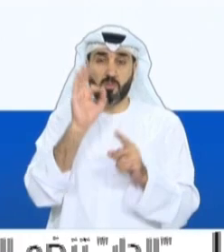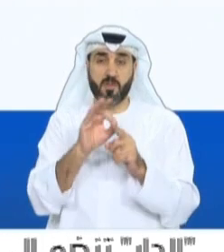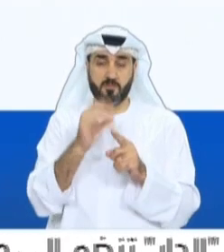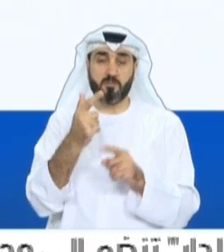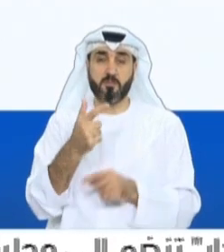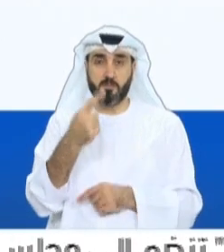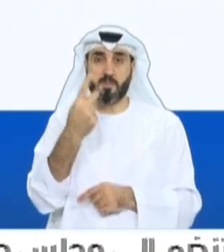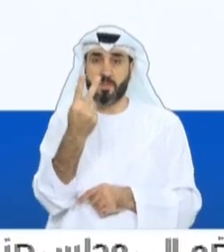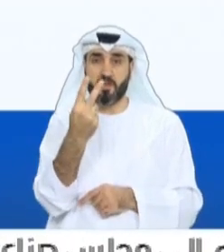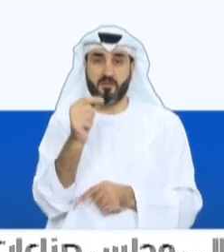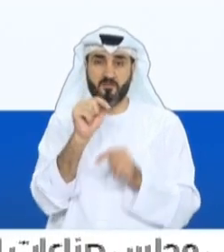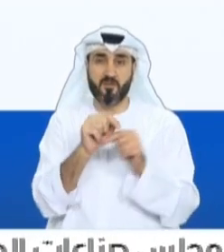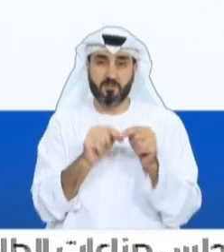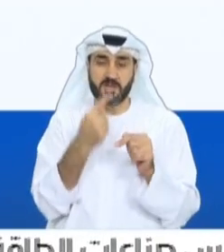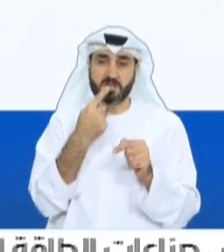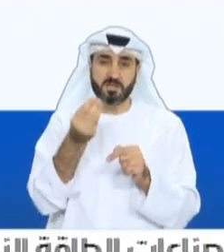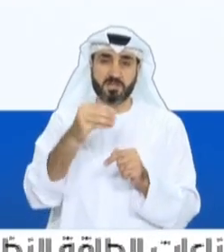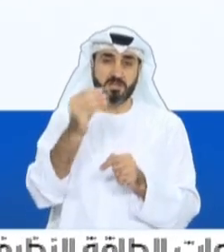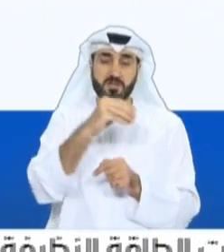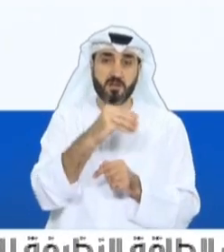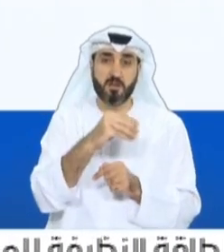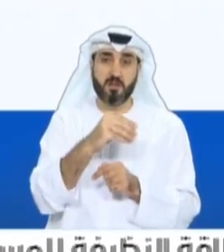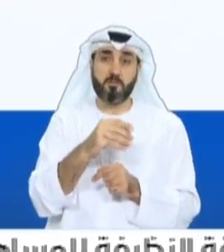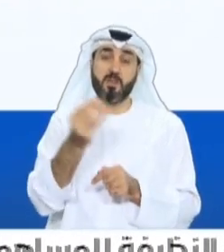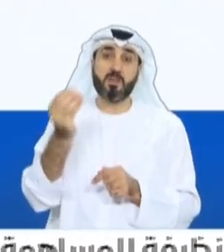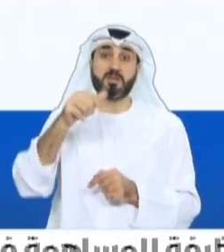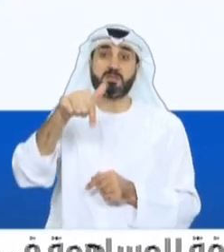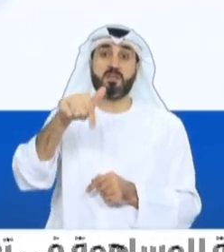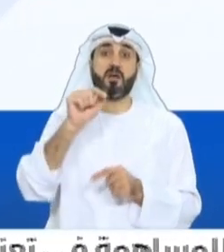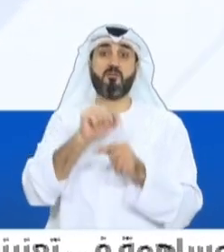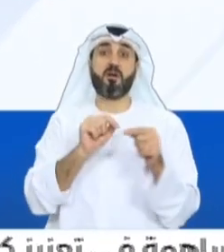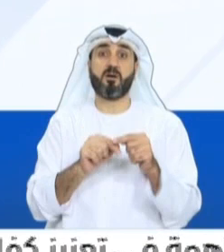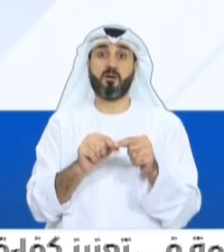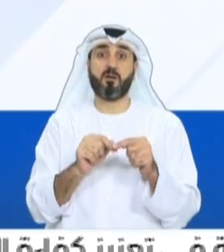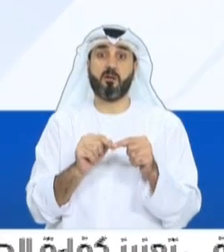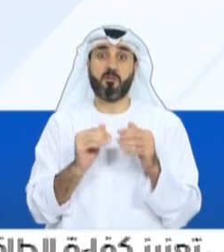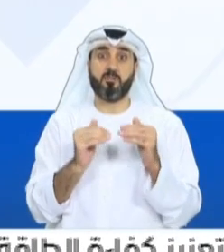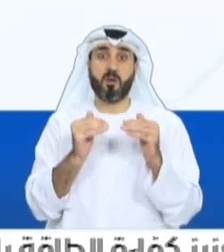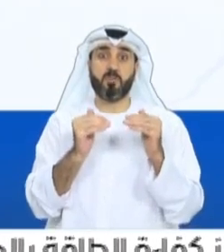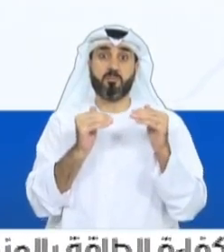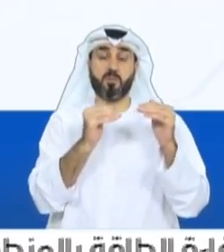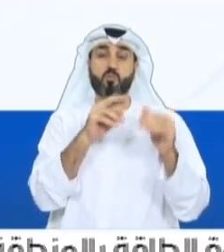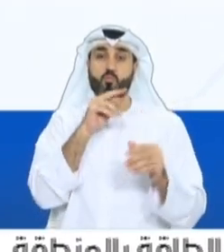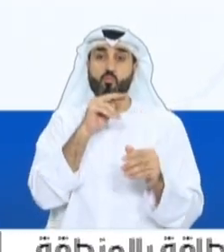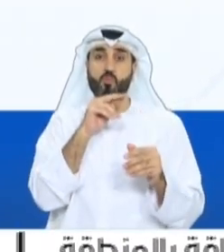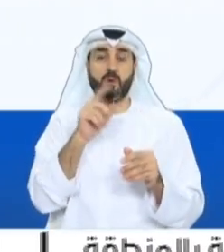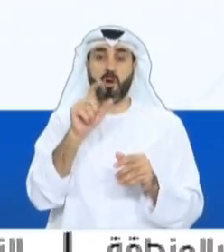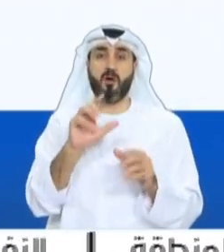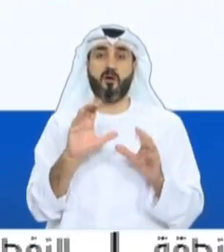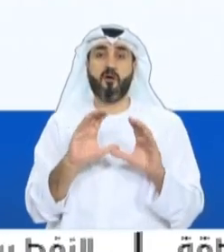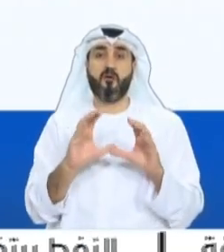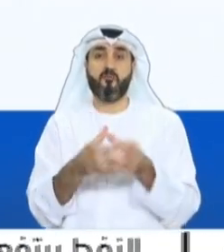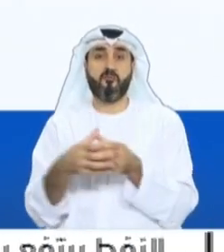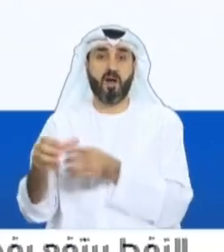نحن نقول 2% تزيد كل سنة، هي بتزيد 6% وتترقى بشكل تلقائي للفئة الأولى. شو